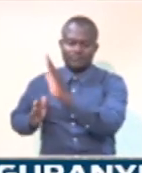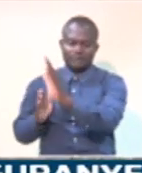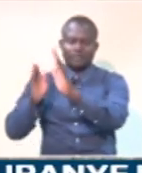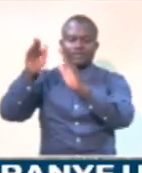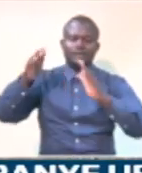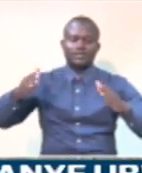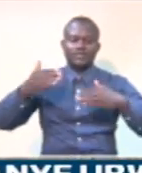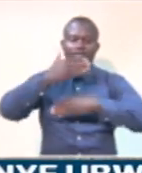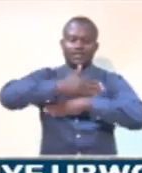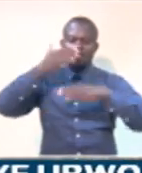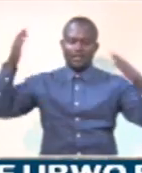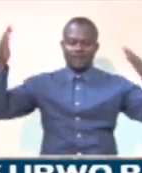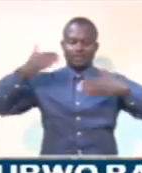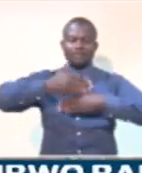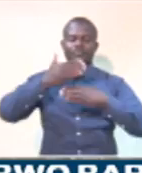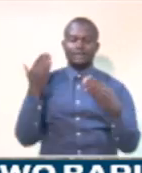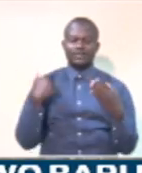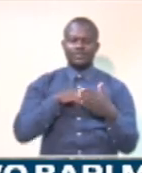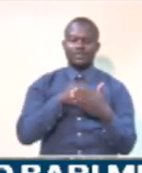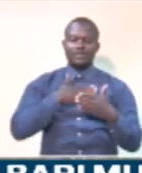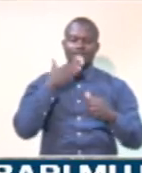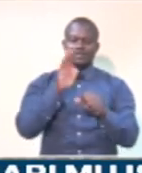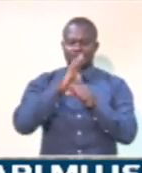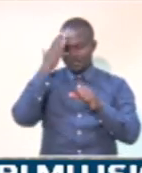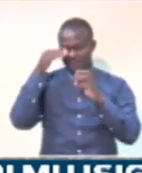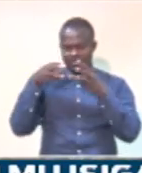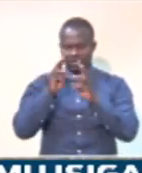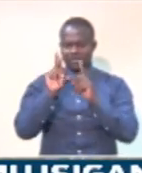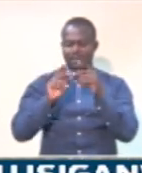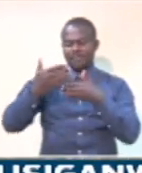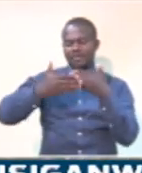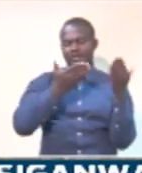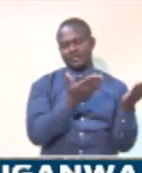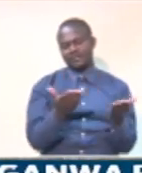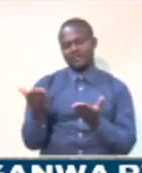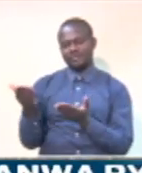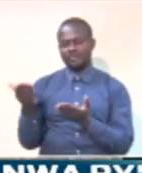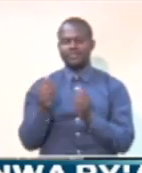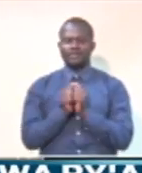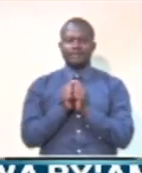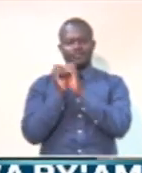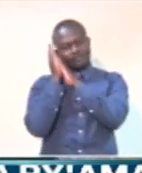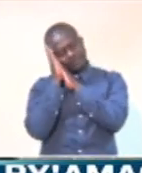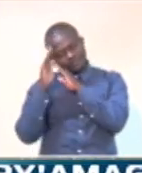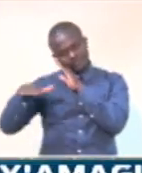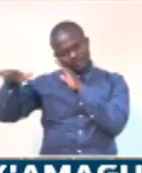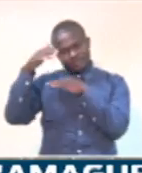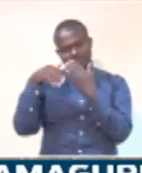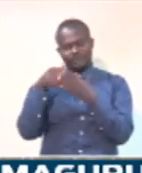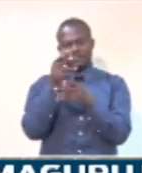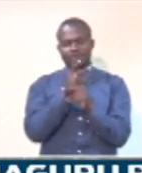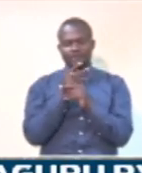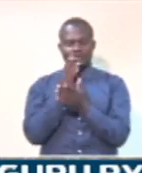Grand Barrier utirishinye cyane kubera ukuntu abaturanyi batwakiriye twaraye muri stade twari